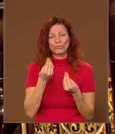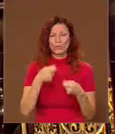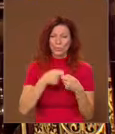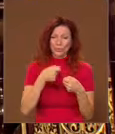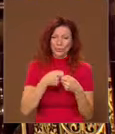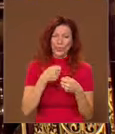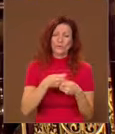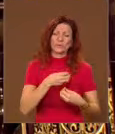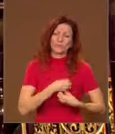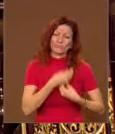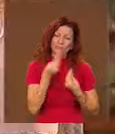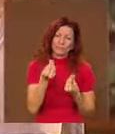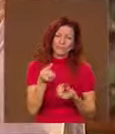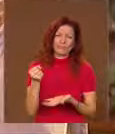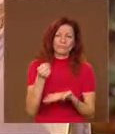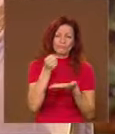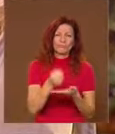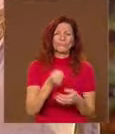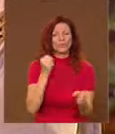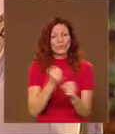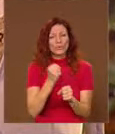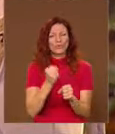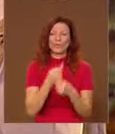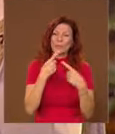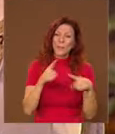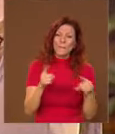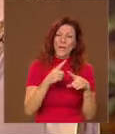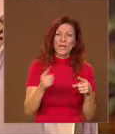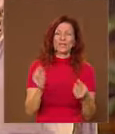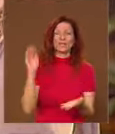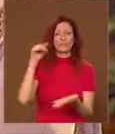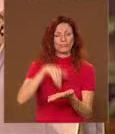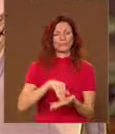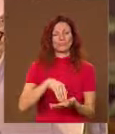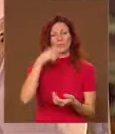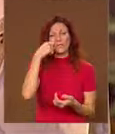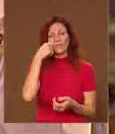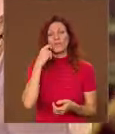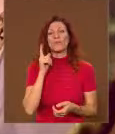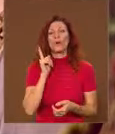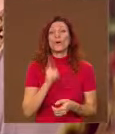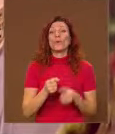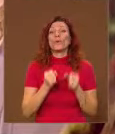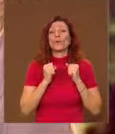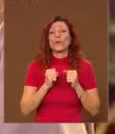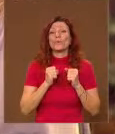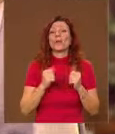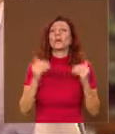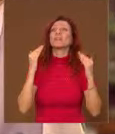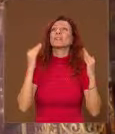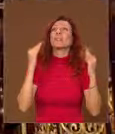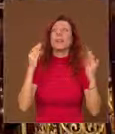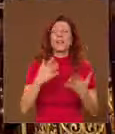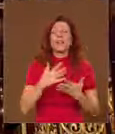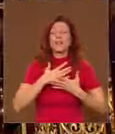Свят и всечестен храм, трудещите се, пеещите и присъстващите люди, които очакват от Тебе велики и